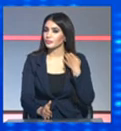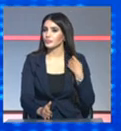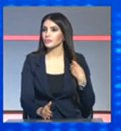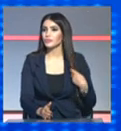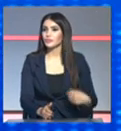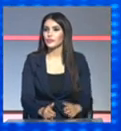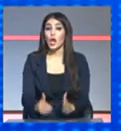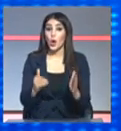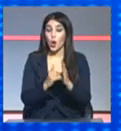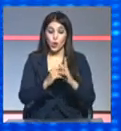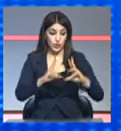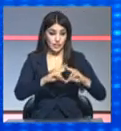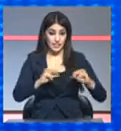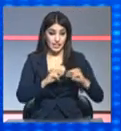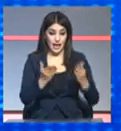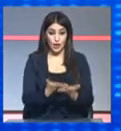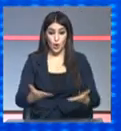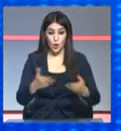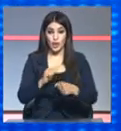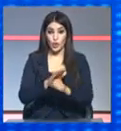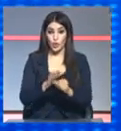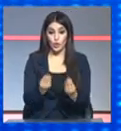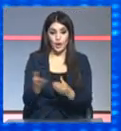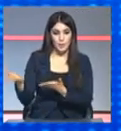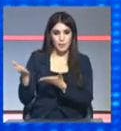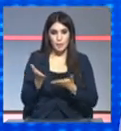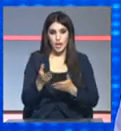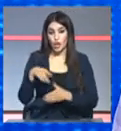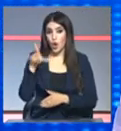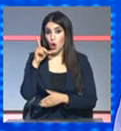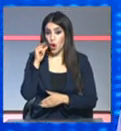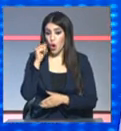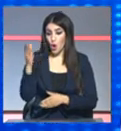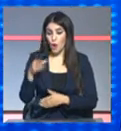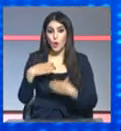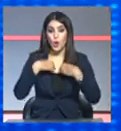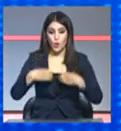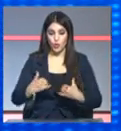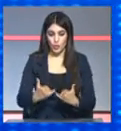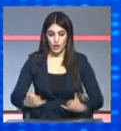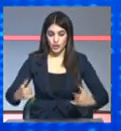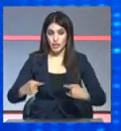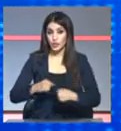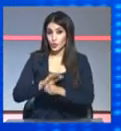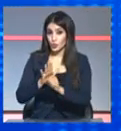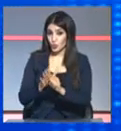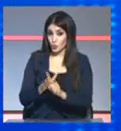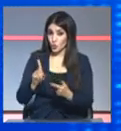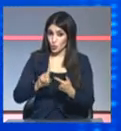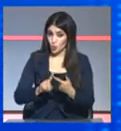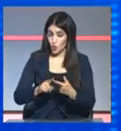ولمزيد من تسليط الضوء على الوضع الوبائي يحضر معنا في الاستوديو هاشمي لوزير عضو اللجنه العلميه لمجابهه فيروس كورونا